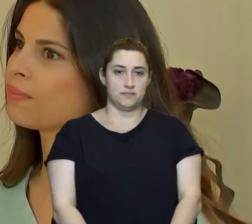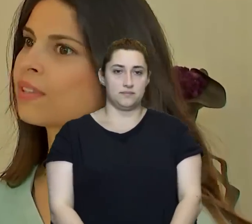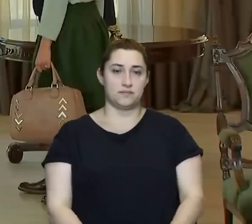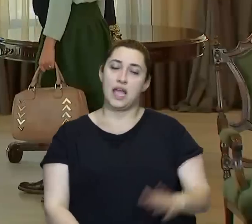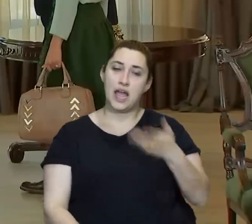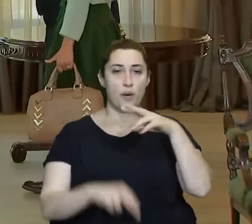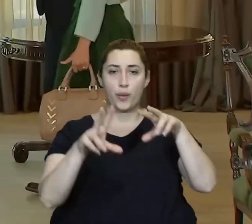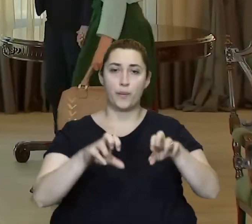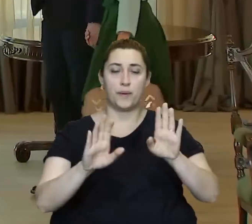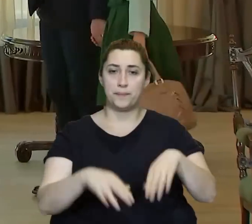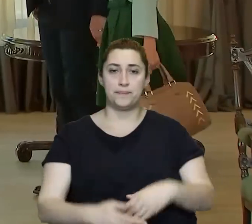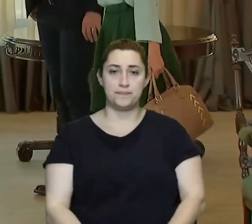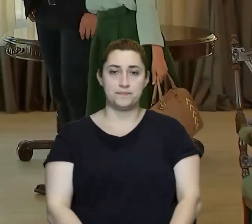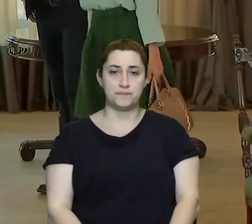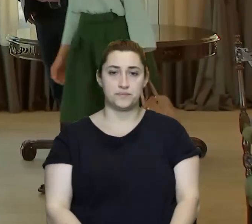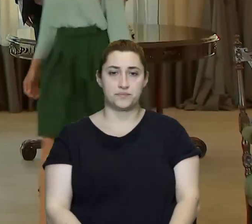Hadi oturalım.